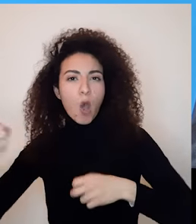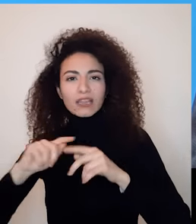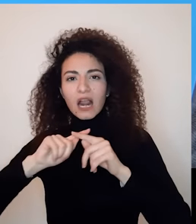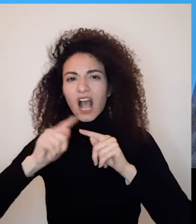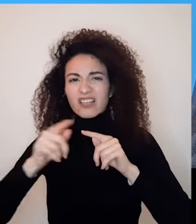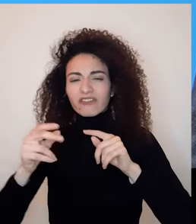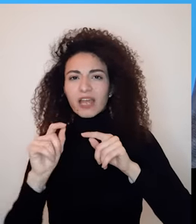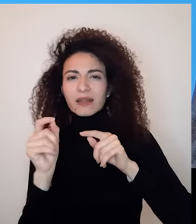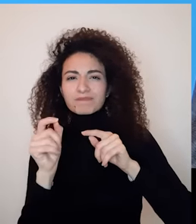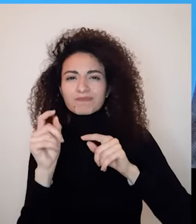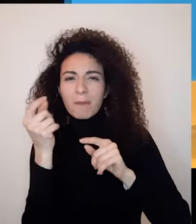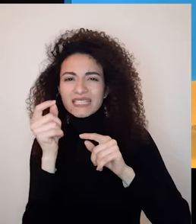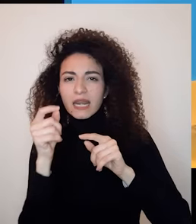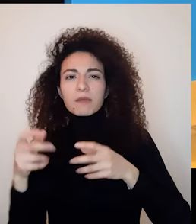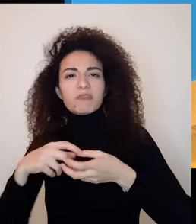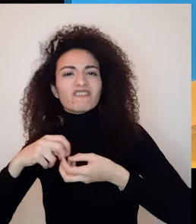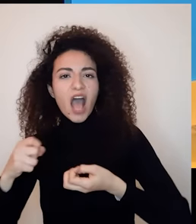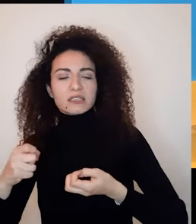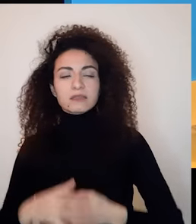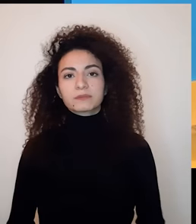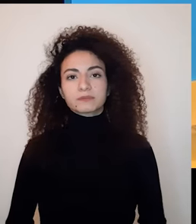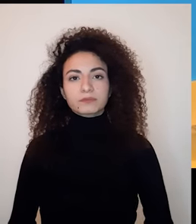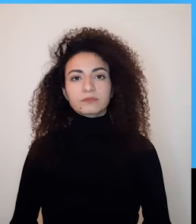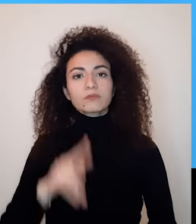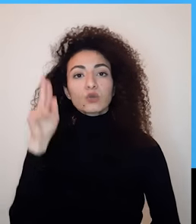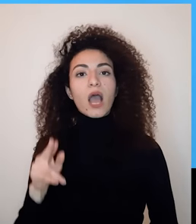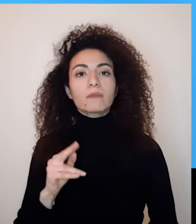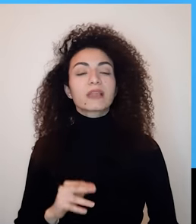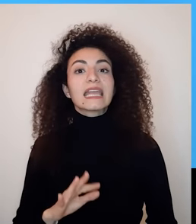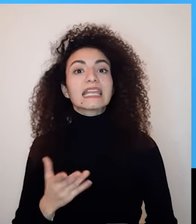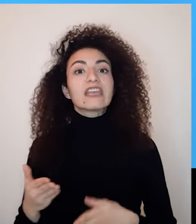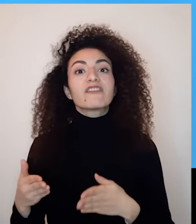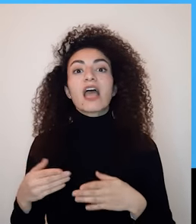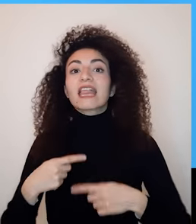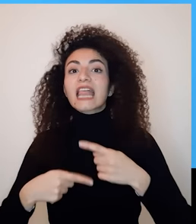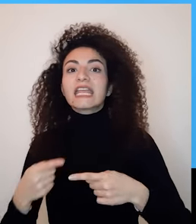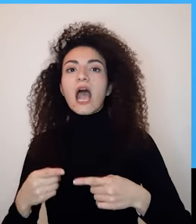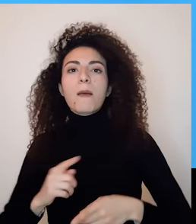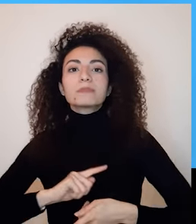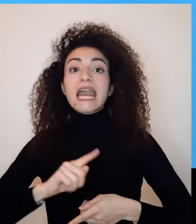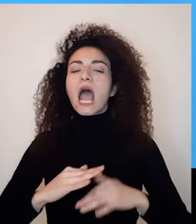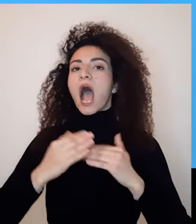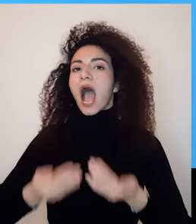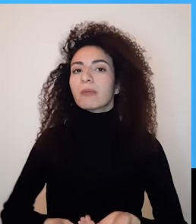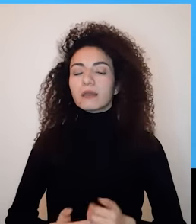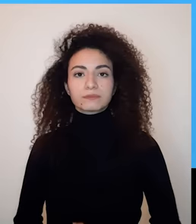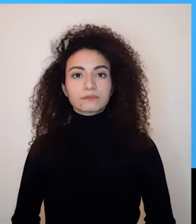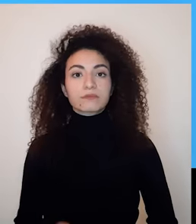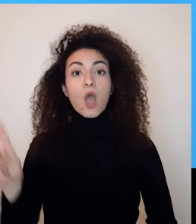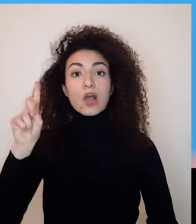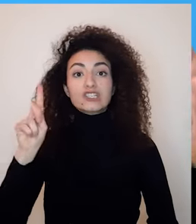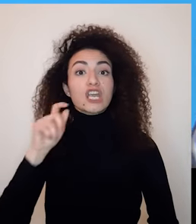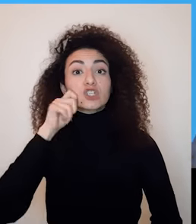وتحليل السائل المنوي للرجل. دكتور رامي، شو هن الخطوات الأولى لازم يتخذوها الزوجين من أجل التسريع